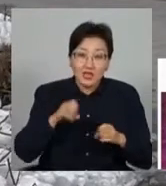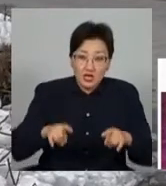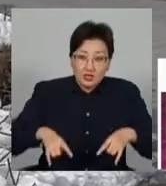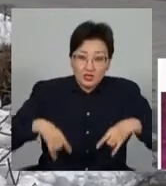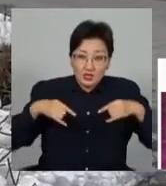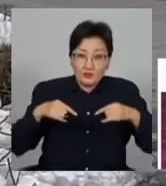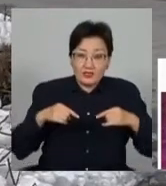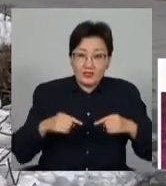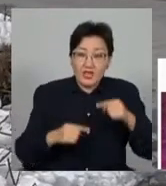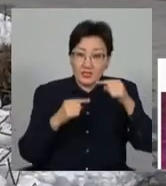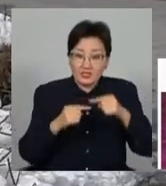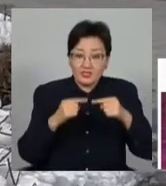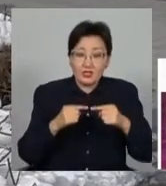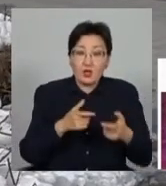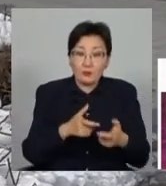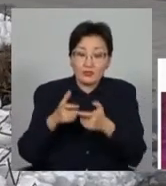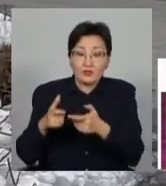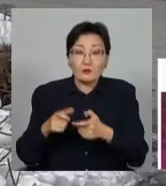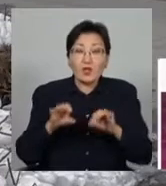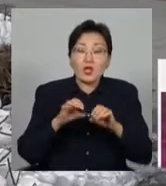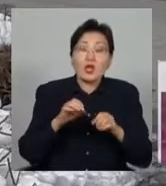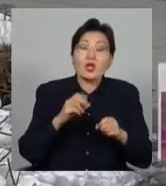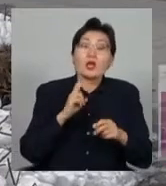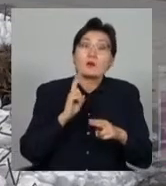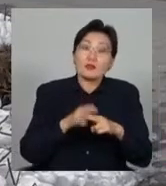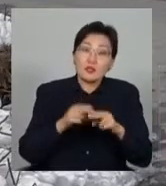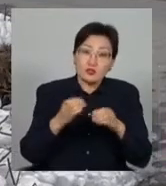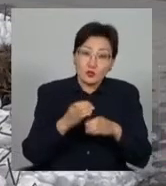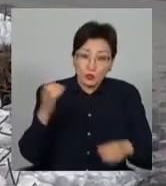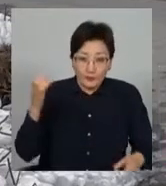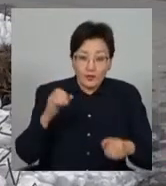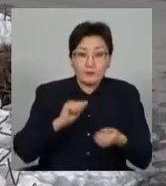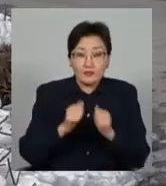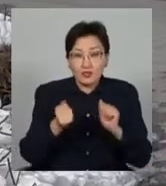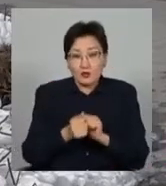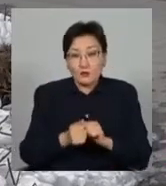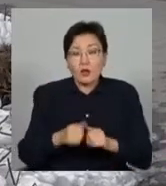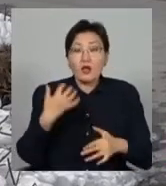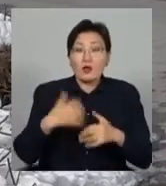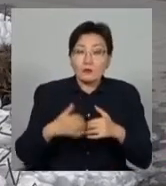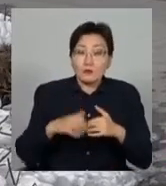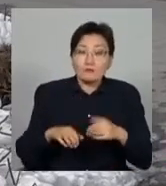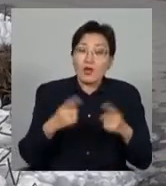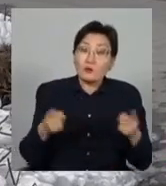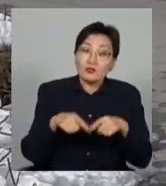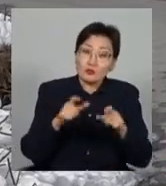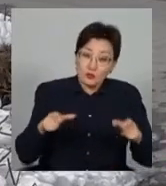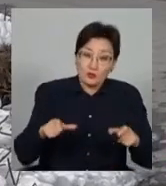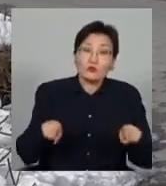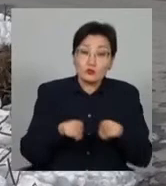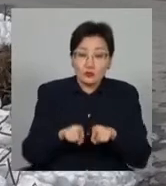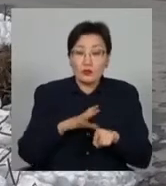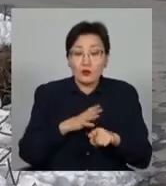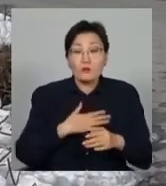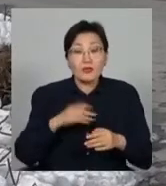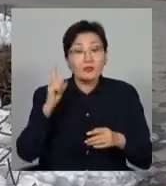Олардың қолдарында мылтығымен, дубинкамен, таспен. Да араларында мирный халықта болды. Анау